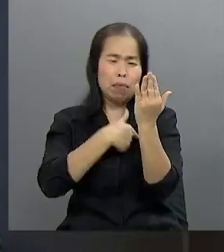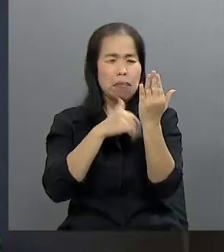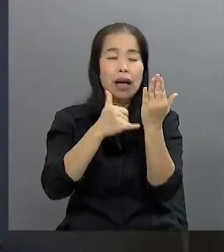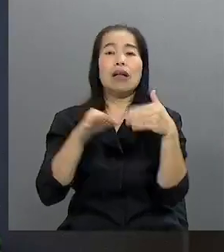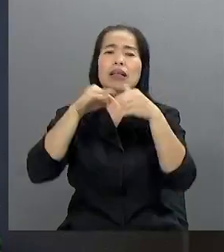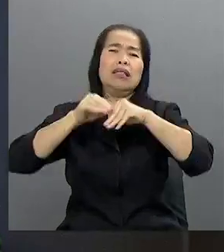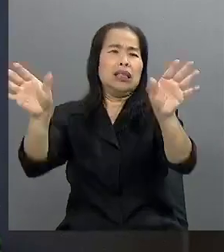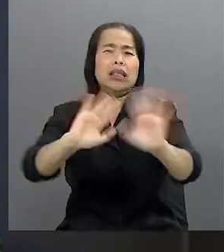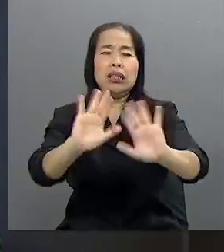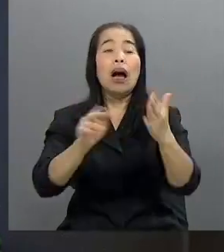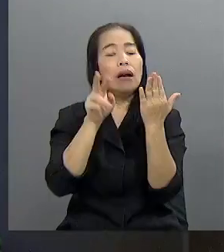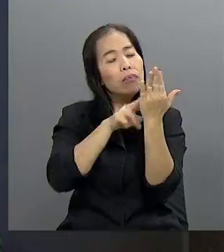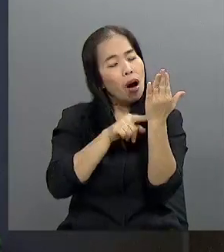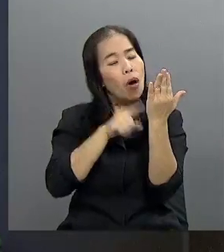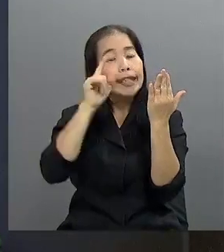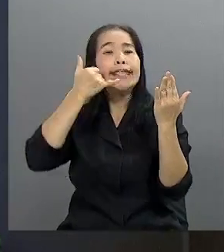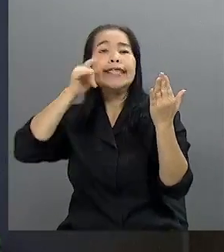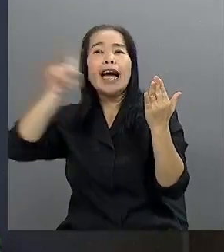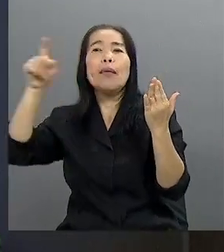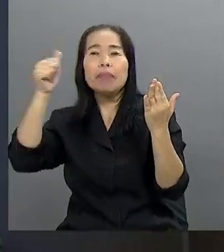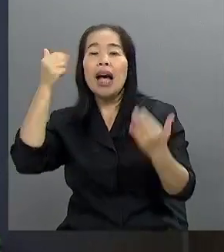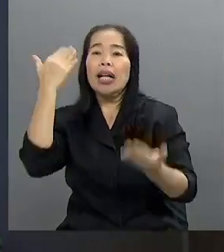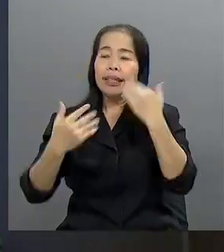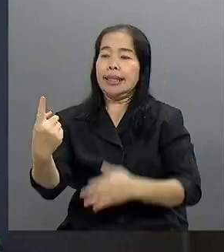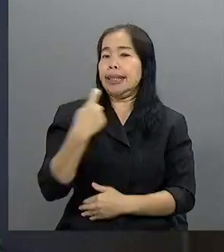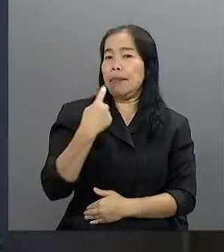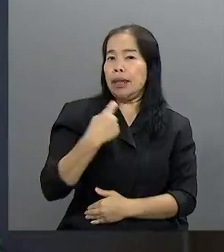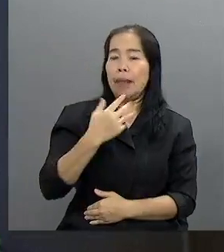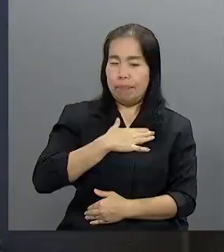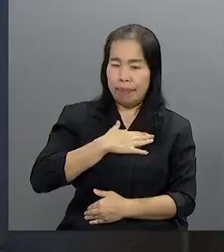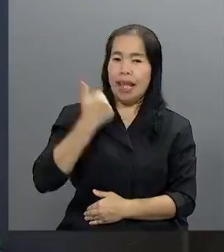ส่งมาทางทีมงานของวันใหม่วาไรตี้เราจะเป็นอีกหนึ่งช่องทางที่จะเช็คให้คุณผู้ชมนะครับ